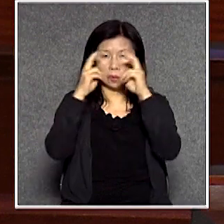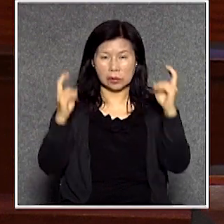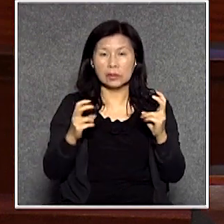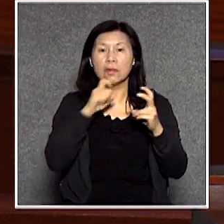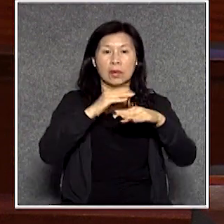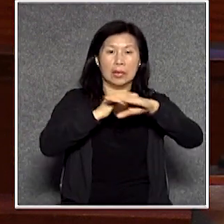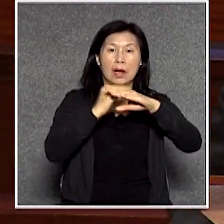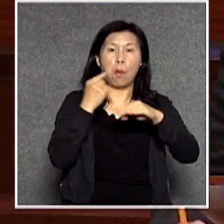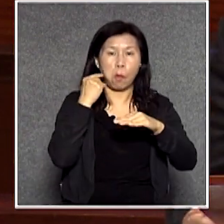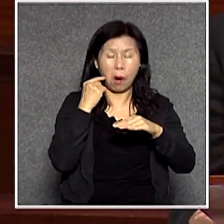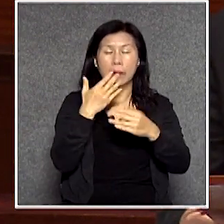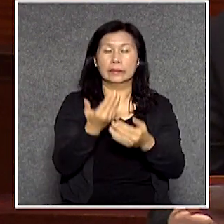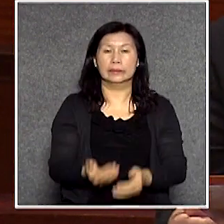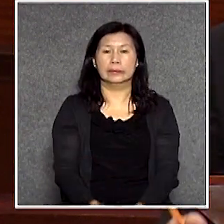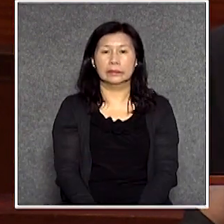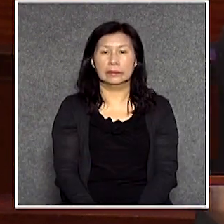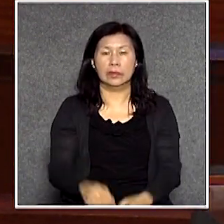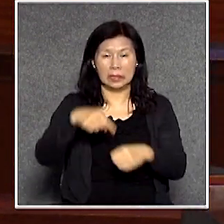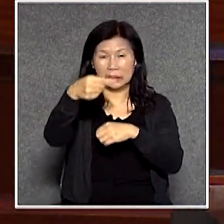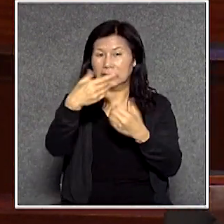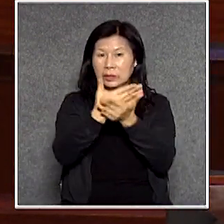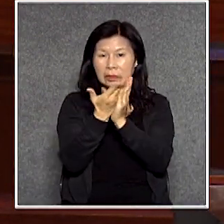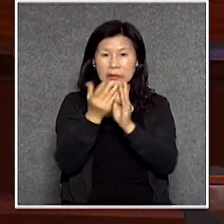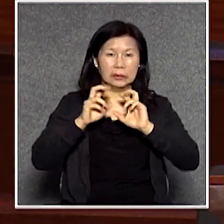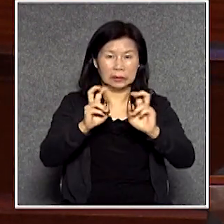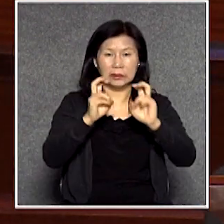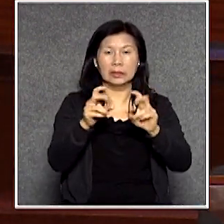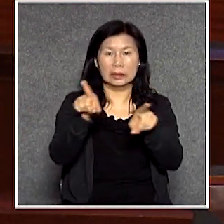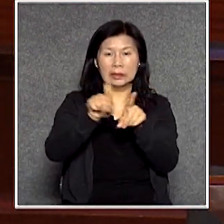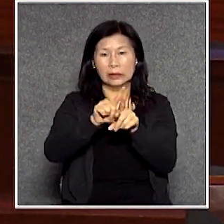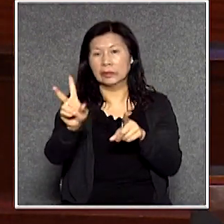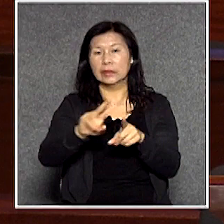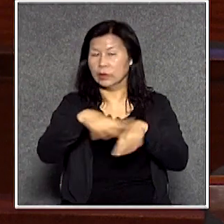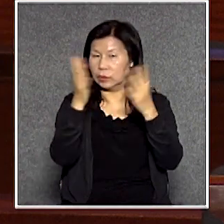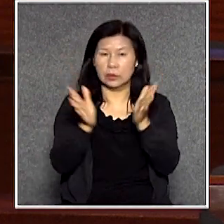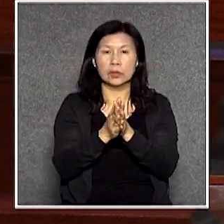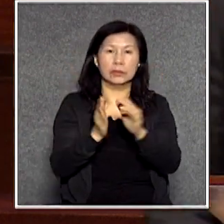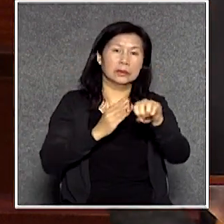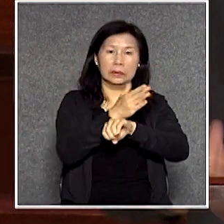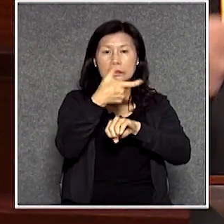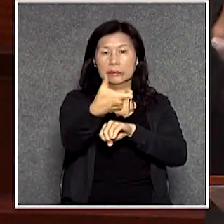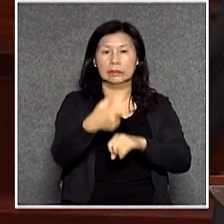口岸，係嘛？其他嗰啲鐵路嘅工程全部都超支，